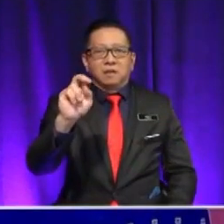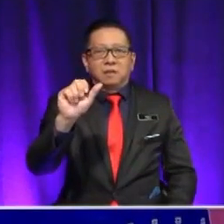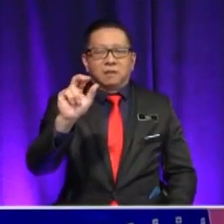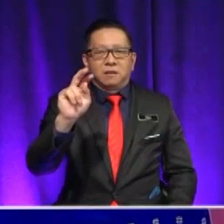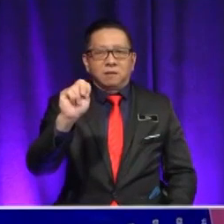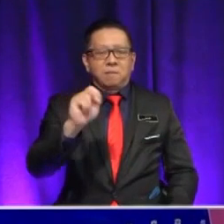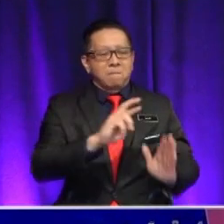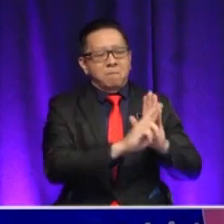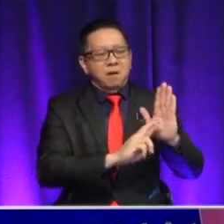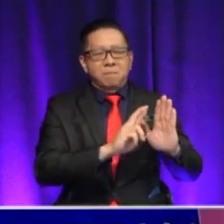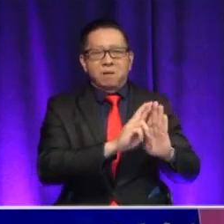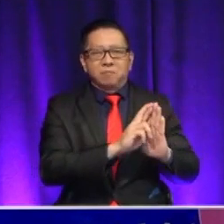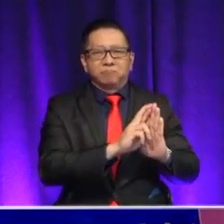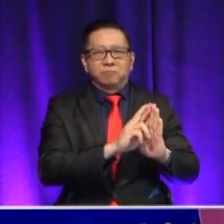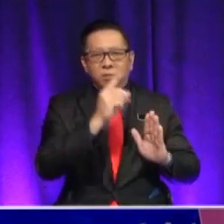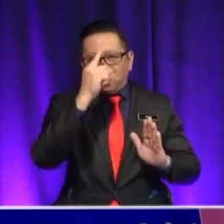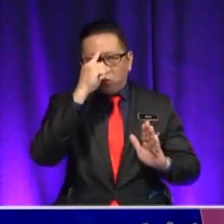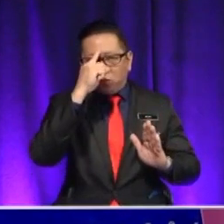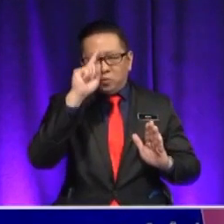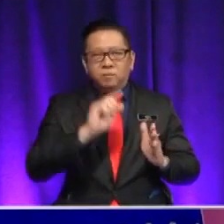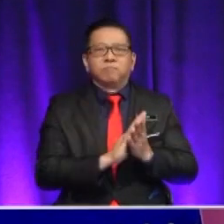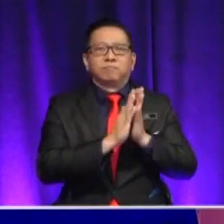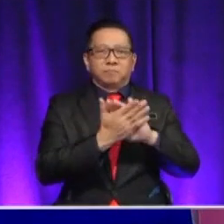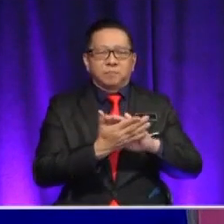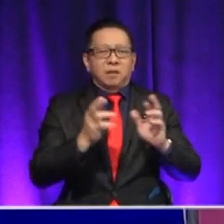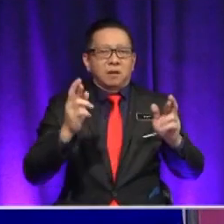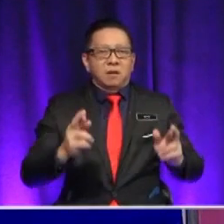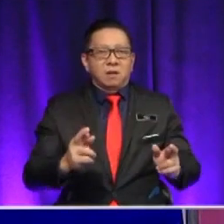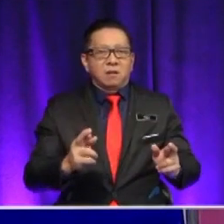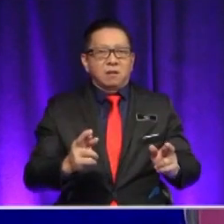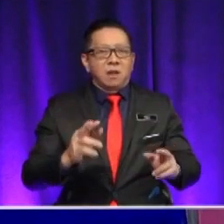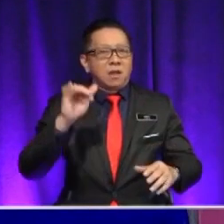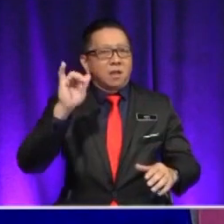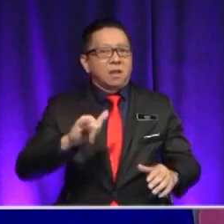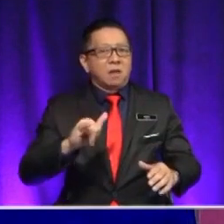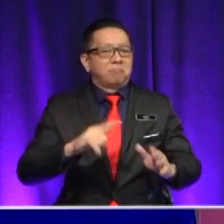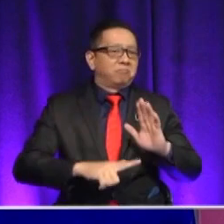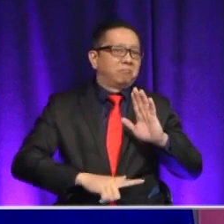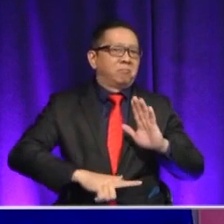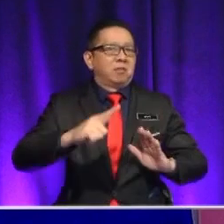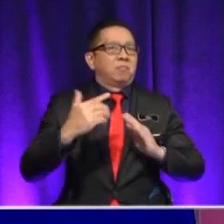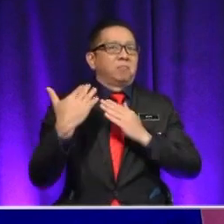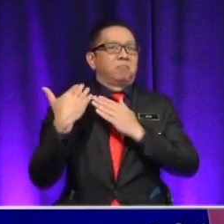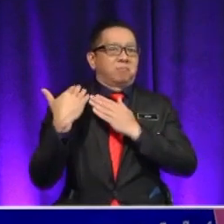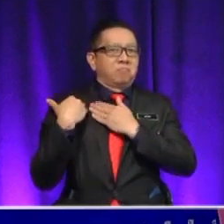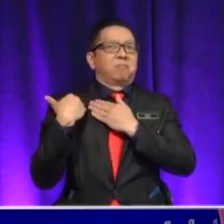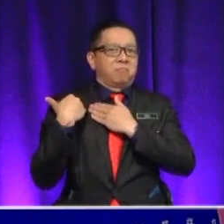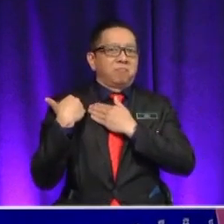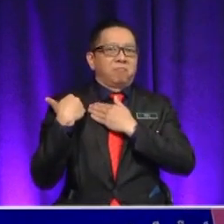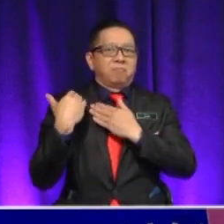Oleh murid-murid untuk menjadi warga negara Malaysia yang lebih bertanggungjawab.